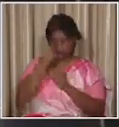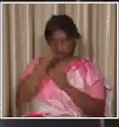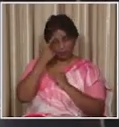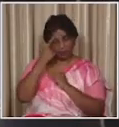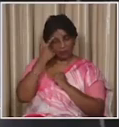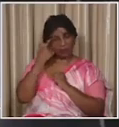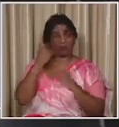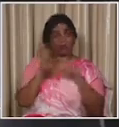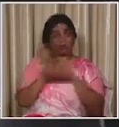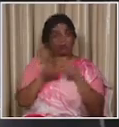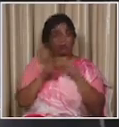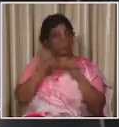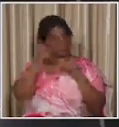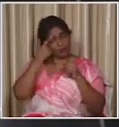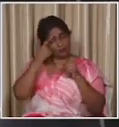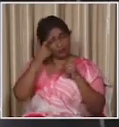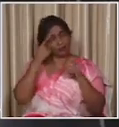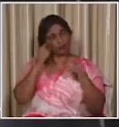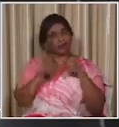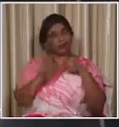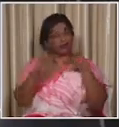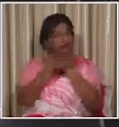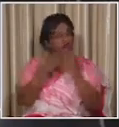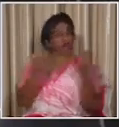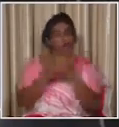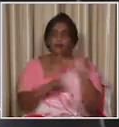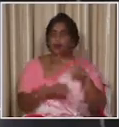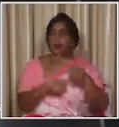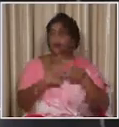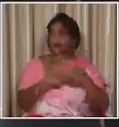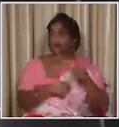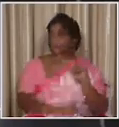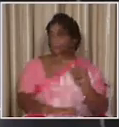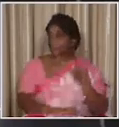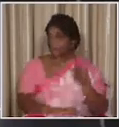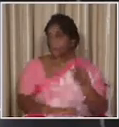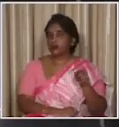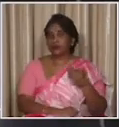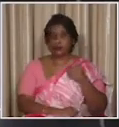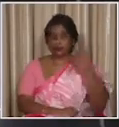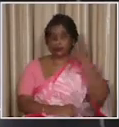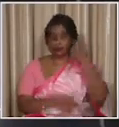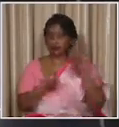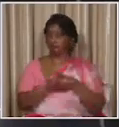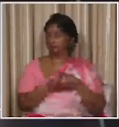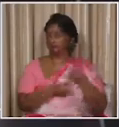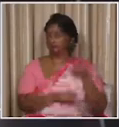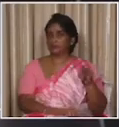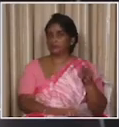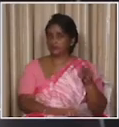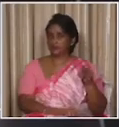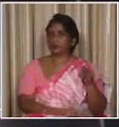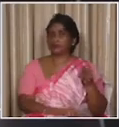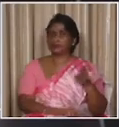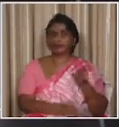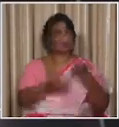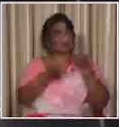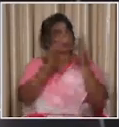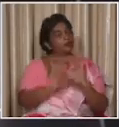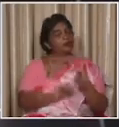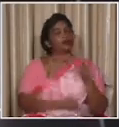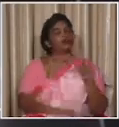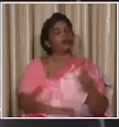නතර කරලා තියෙනවා. ඒ සංගම් අවෝසි කරලා තියෙනවා. හේතුව විදියට මා දන්න තරමින්